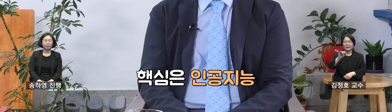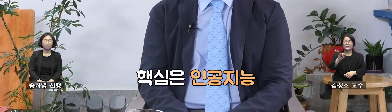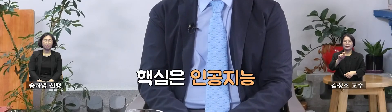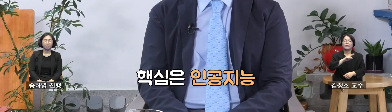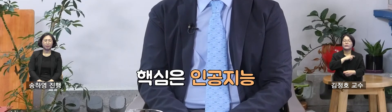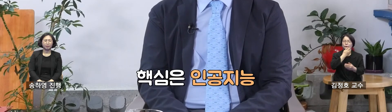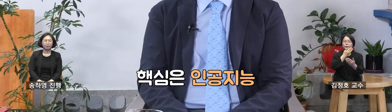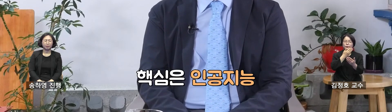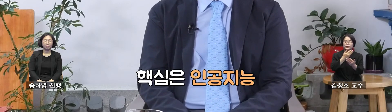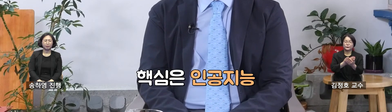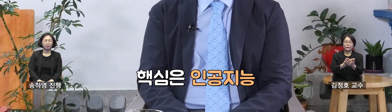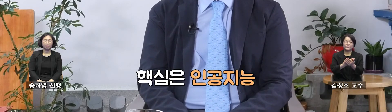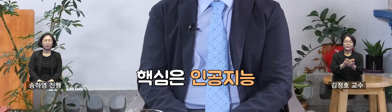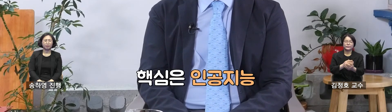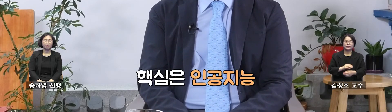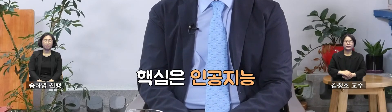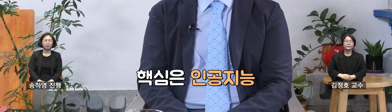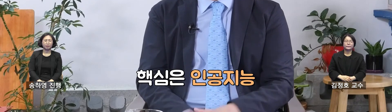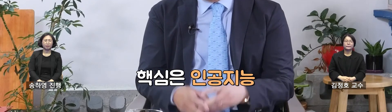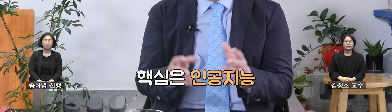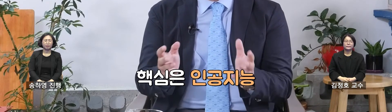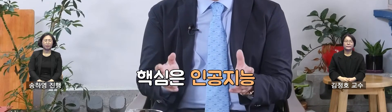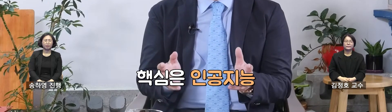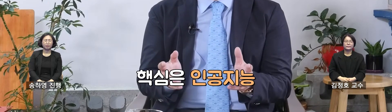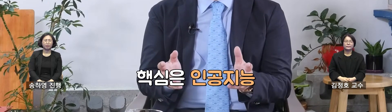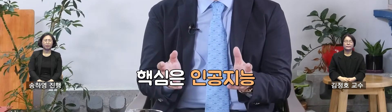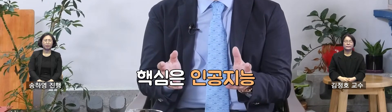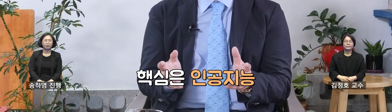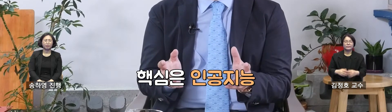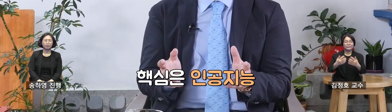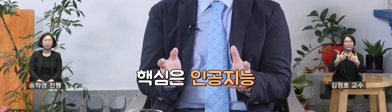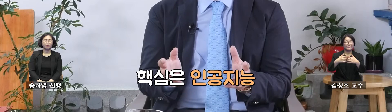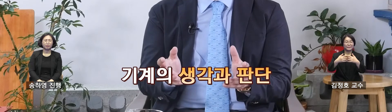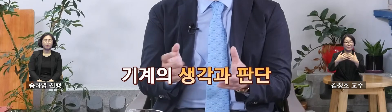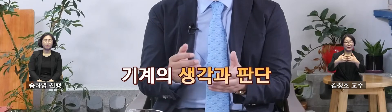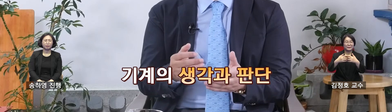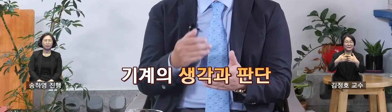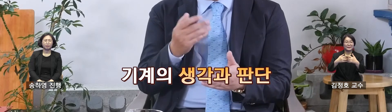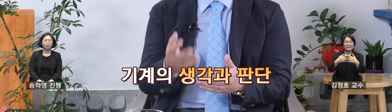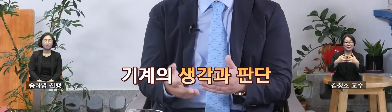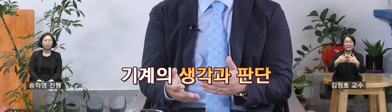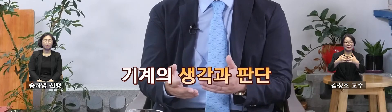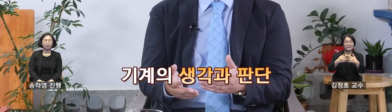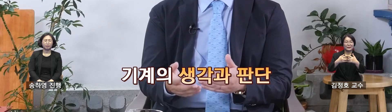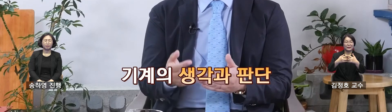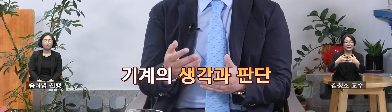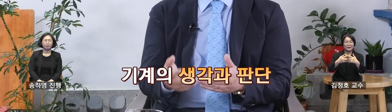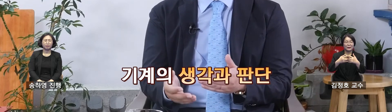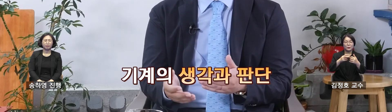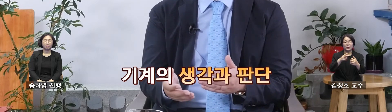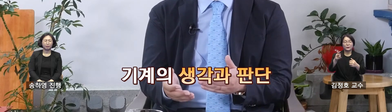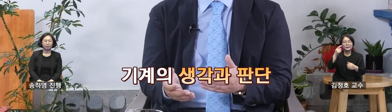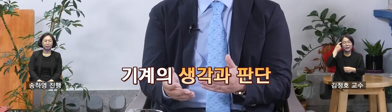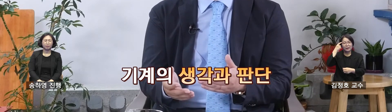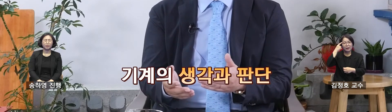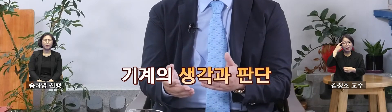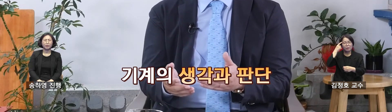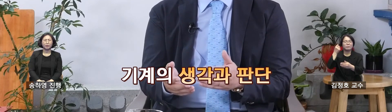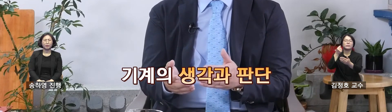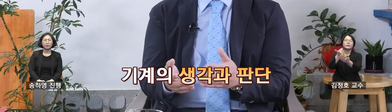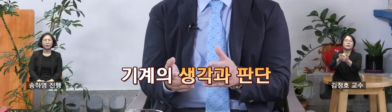핵심적인데 결국은 그 이제 머신러닝이라는 건데 기계가 생각을 하고 판단을